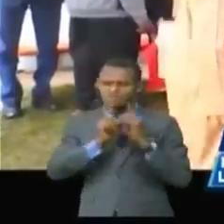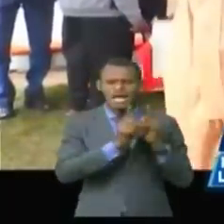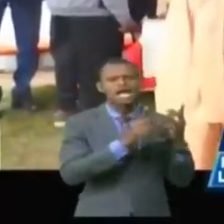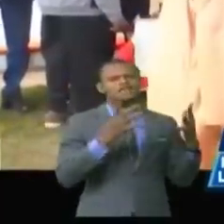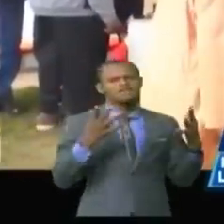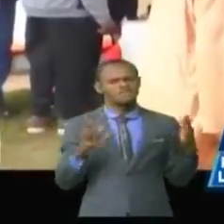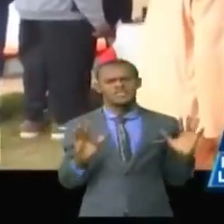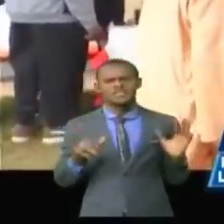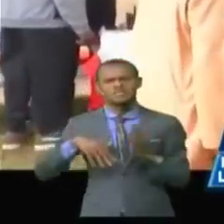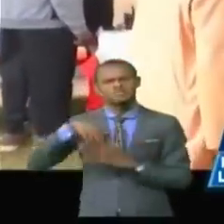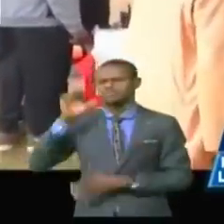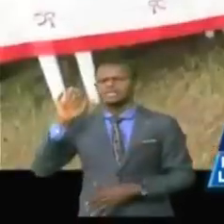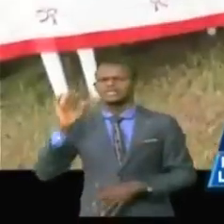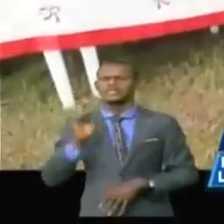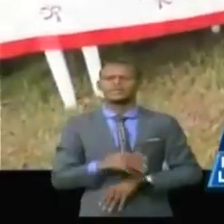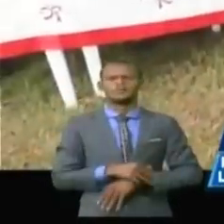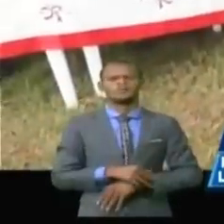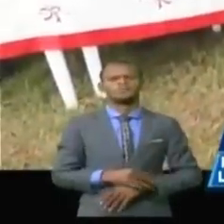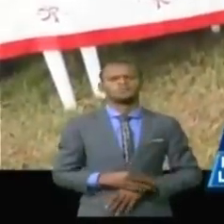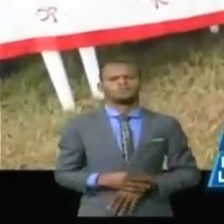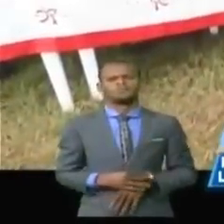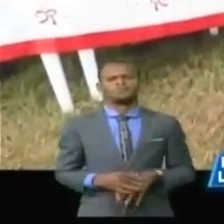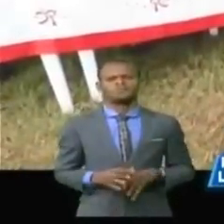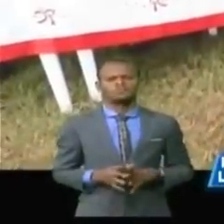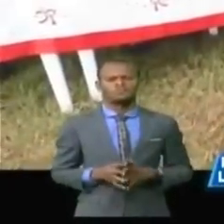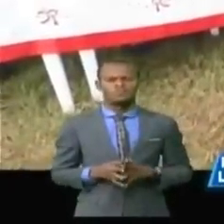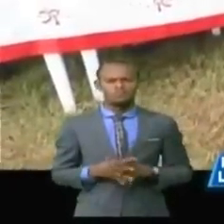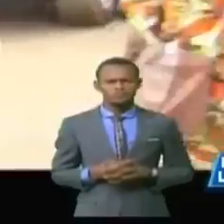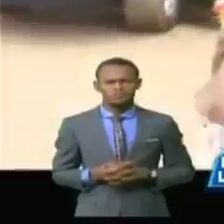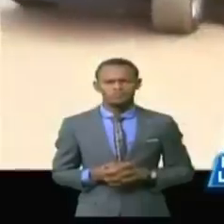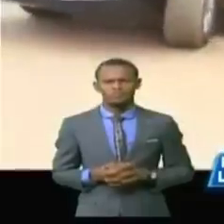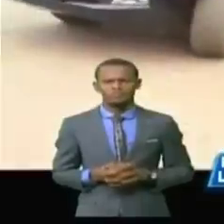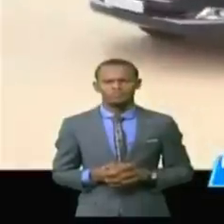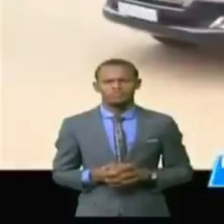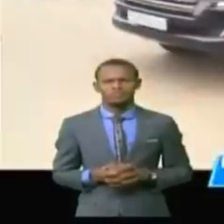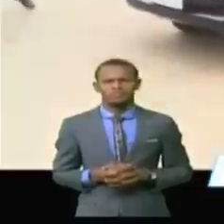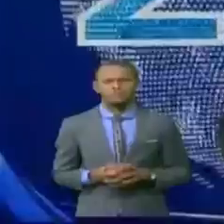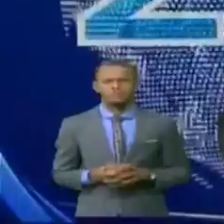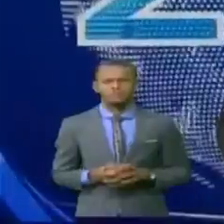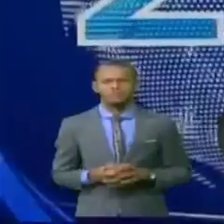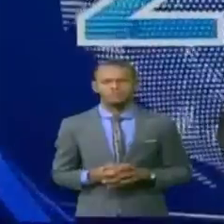représentants de quelques confessions religieuses, les mamans catholiques et autres.